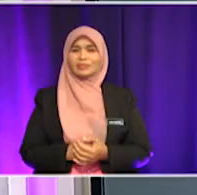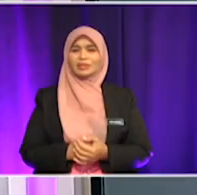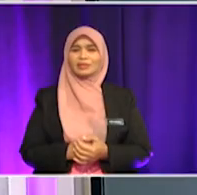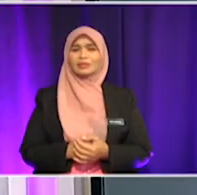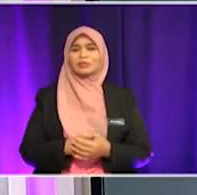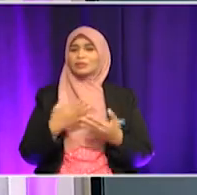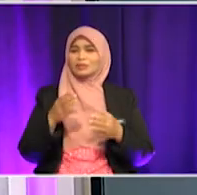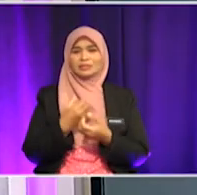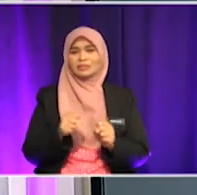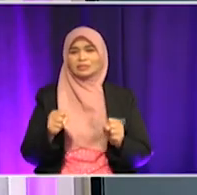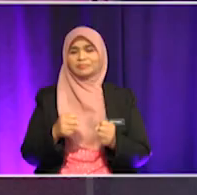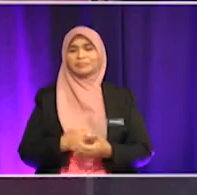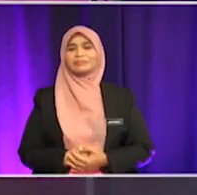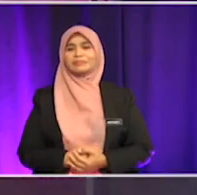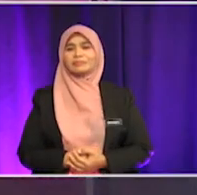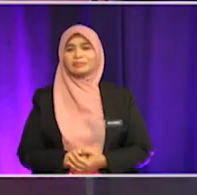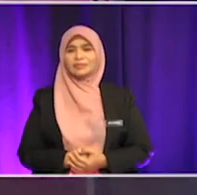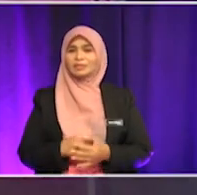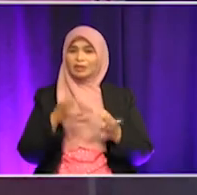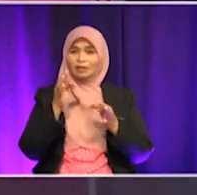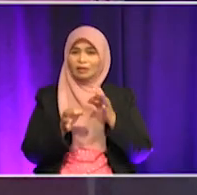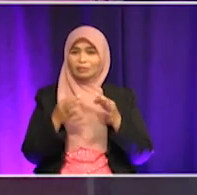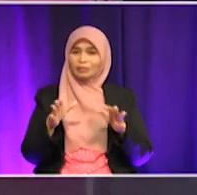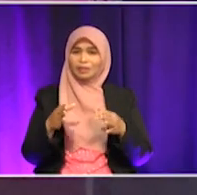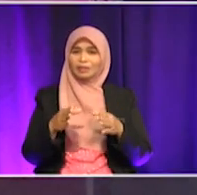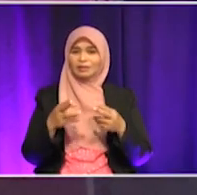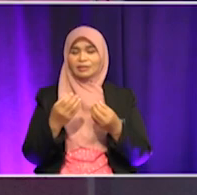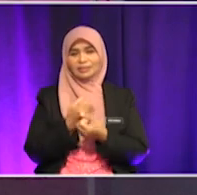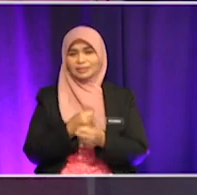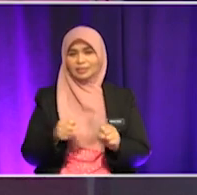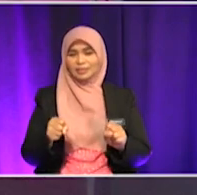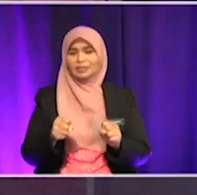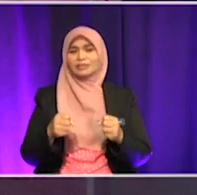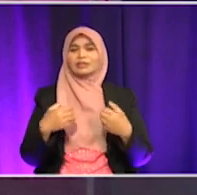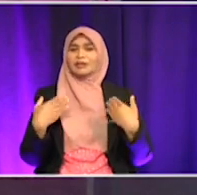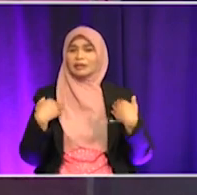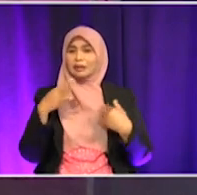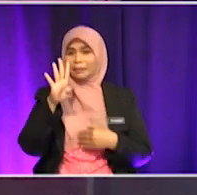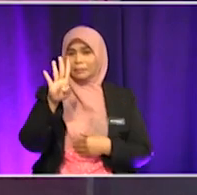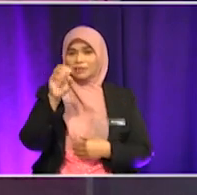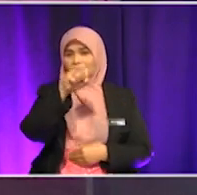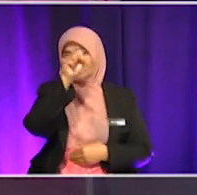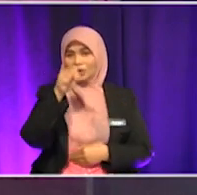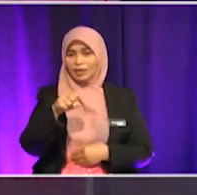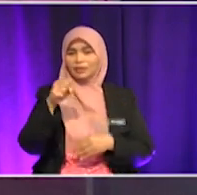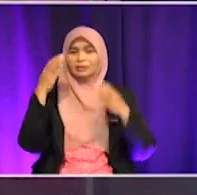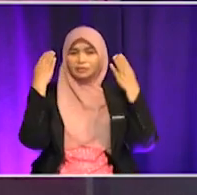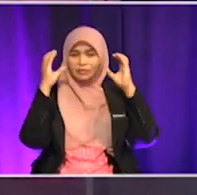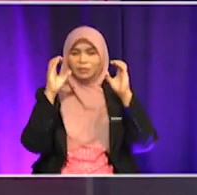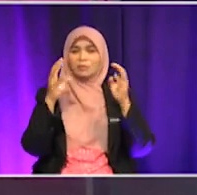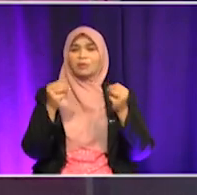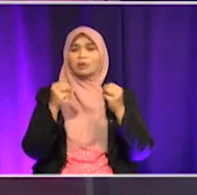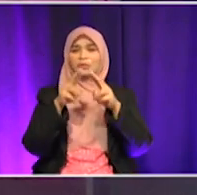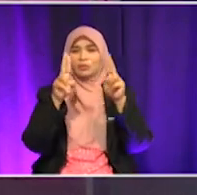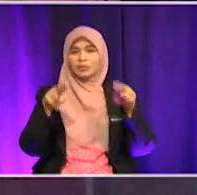dah ready, insyaAllah. Okey, kalau Irfan dah ready, dekat sini nampak tak ada 4 soalan? Cikgu nak uji kefahaman